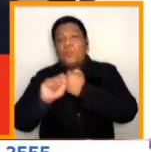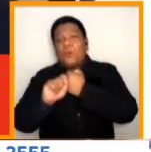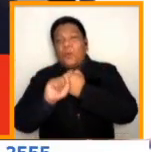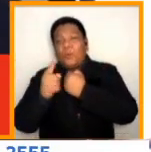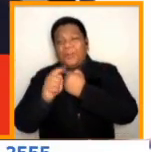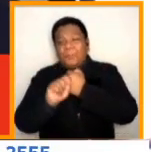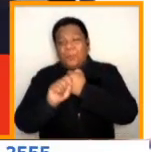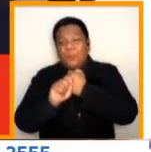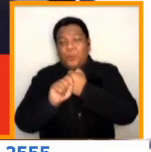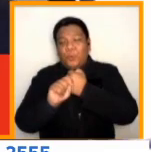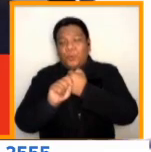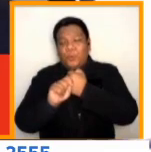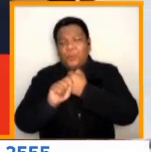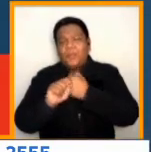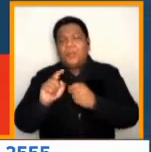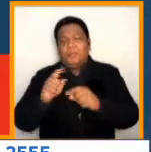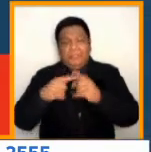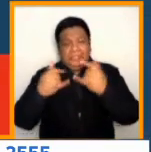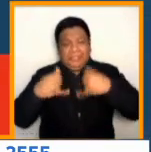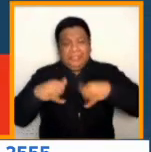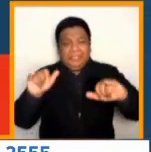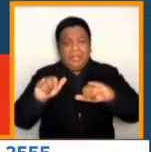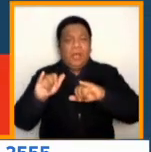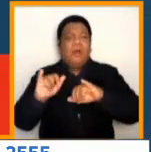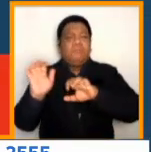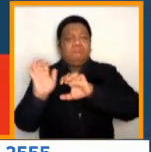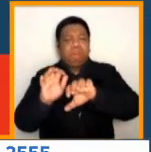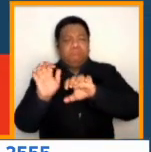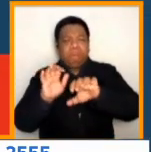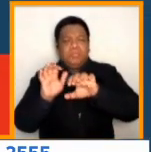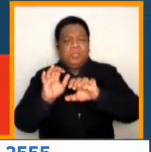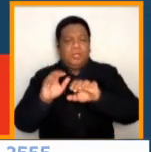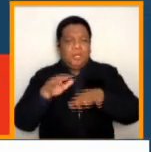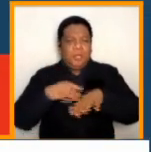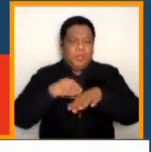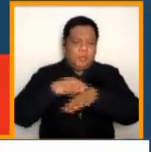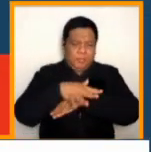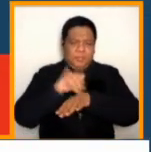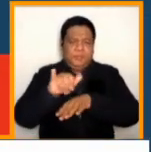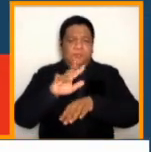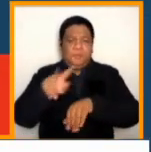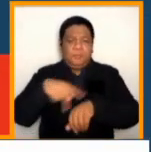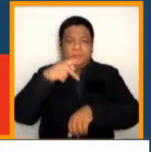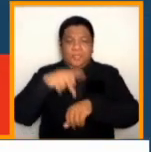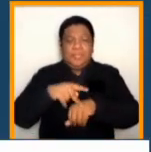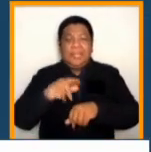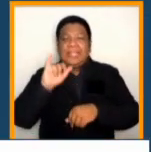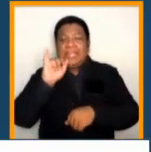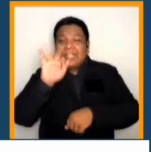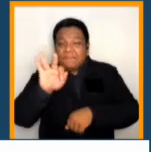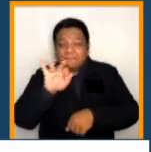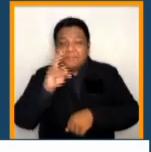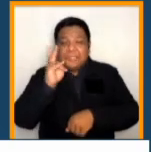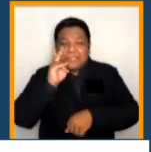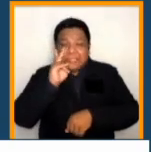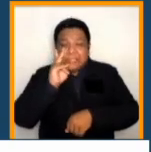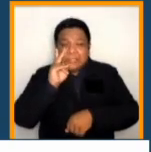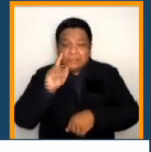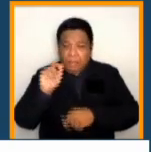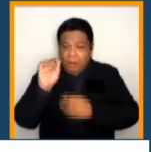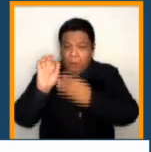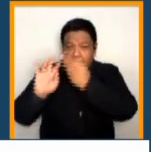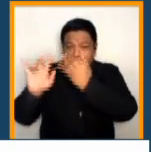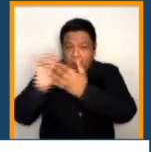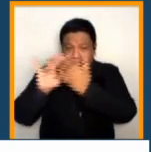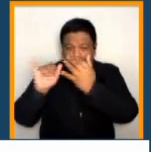nakakaapekto pa rin ang Tropical Storm Dante sa ilang bahagi ng bansa. Kung hindi magbabago ang kilos ng bagyo, base po dyan sa latest